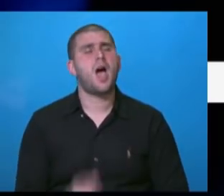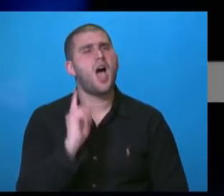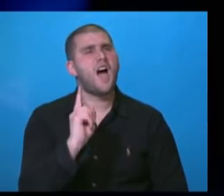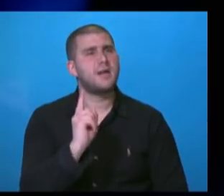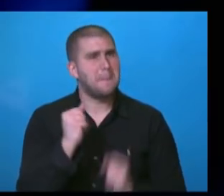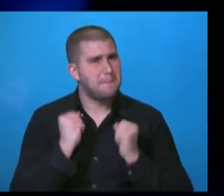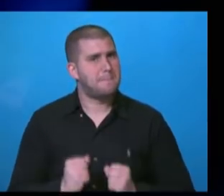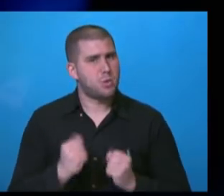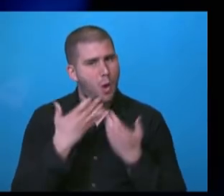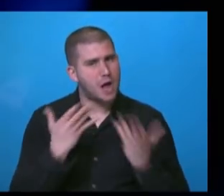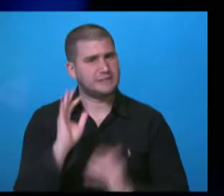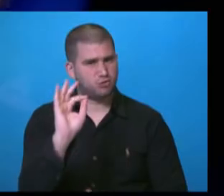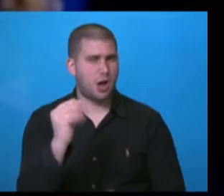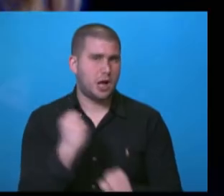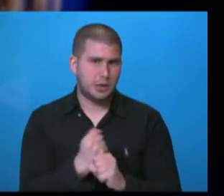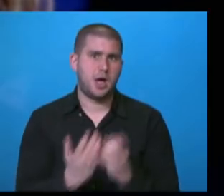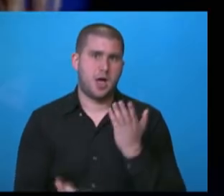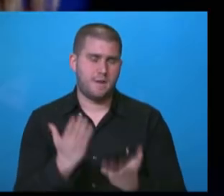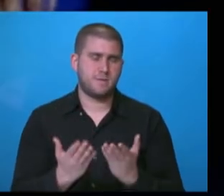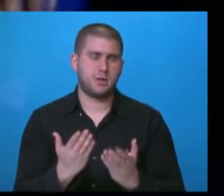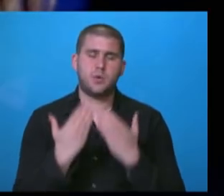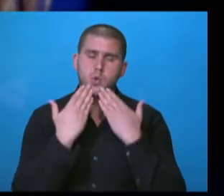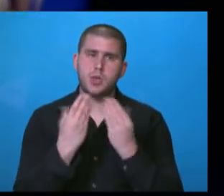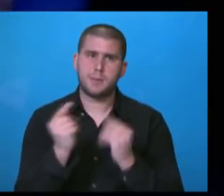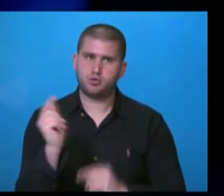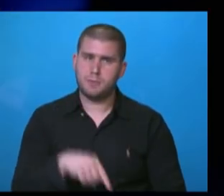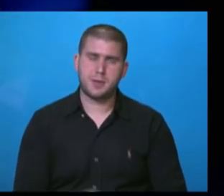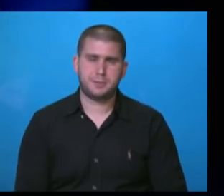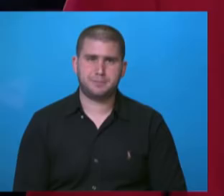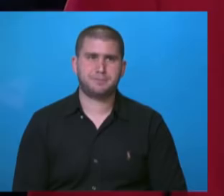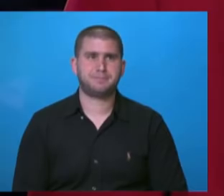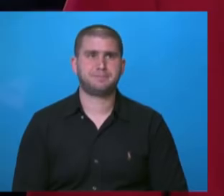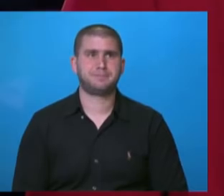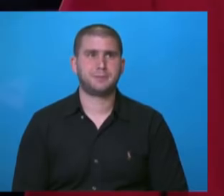ספק שהחשיפה שלך עושה הבדל, אהרון רבינוביץ', תודה רבה שבאת אלינו. תודה רבה.